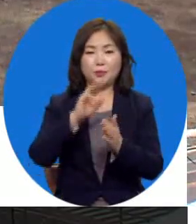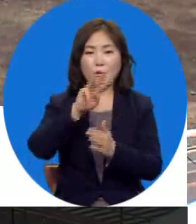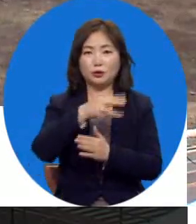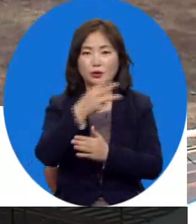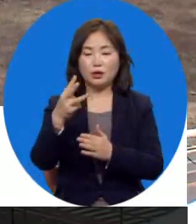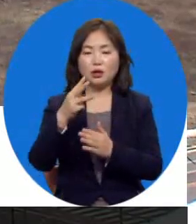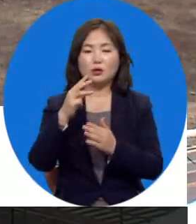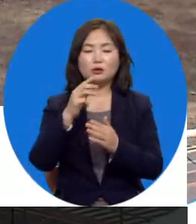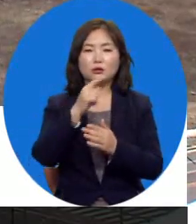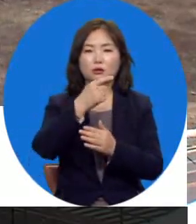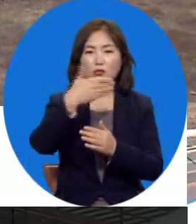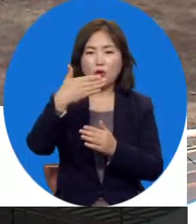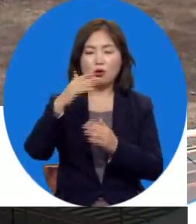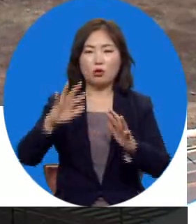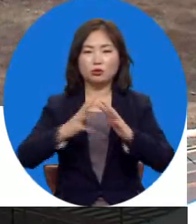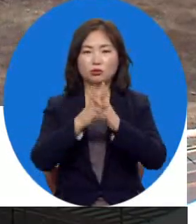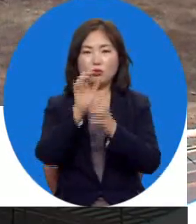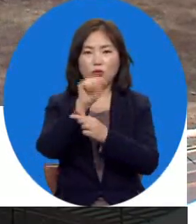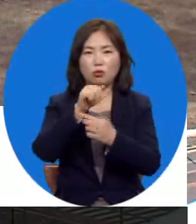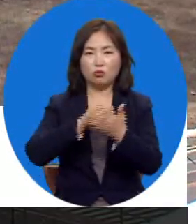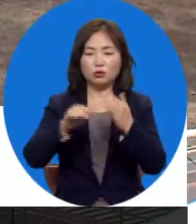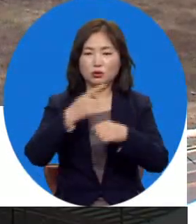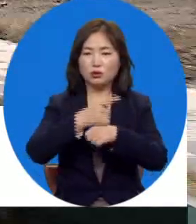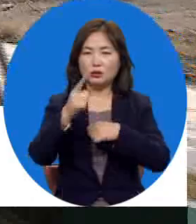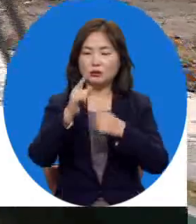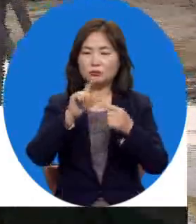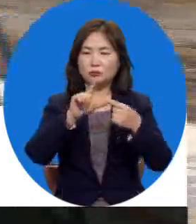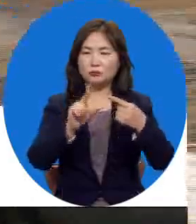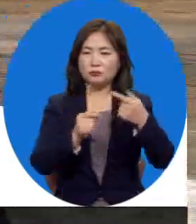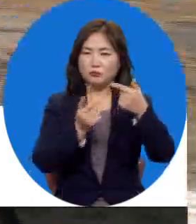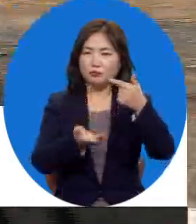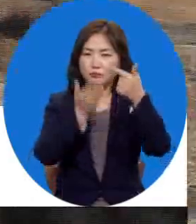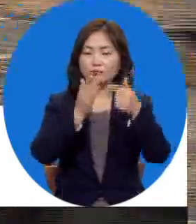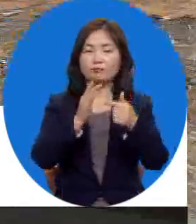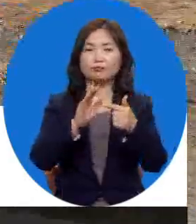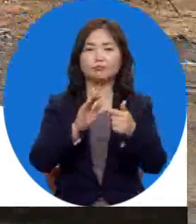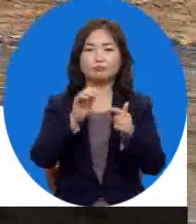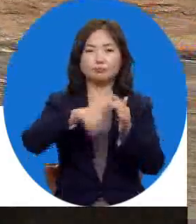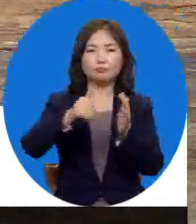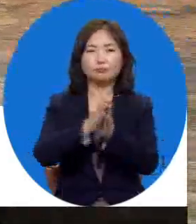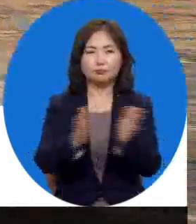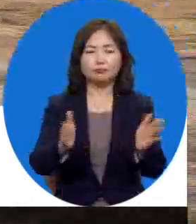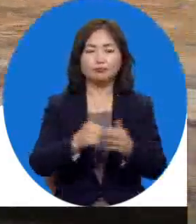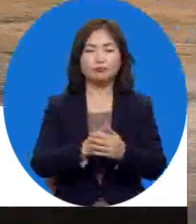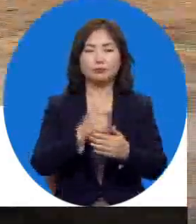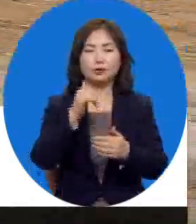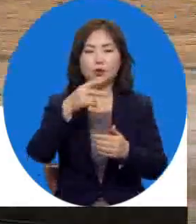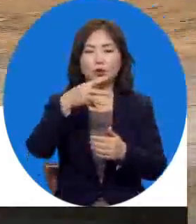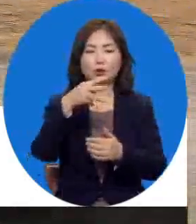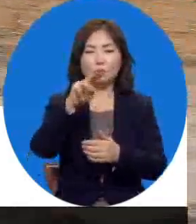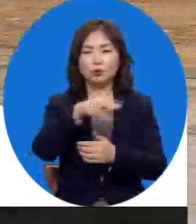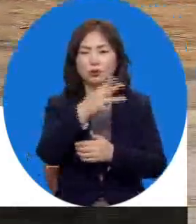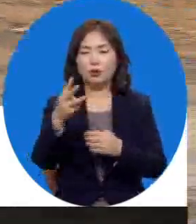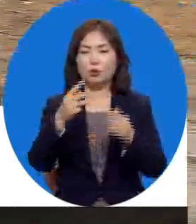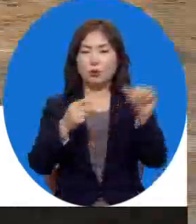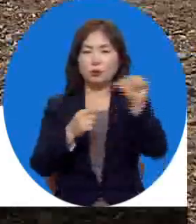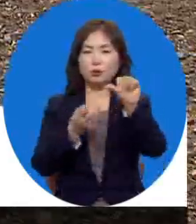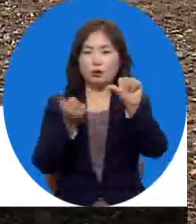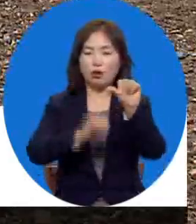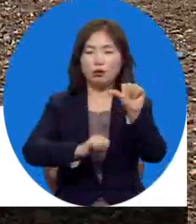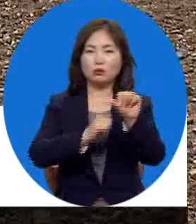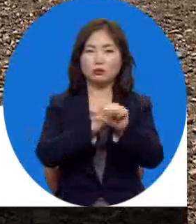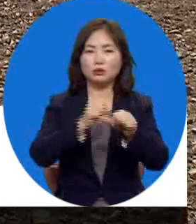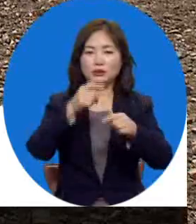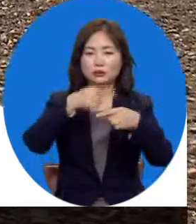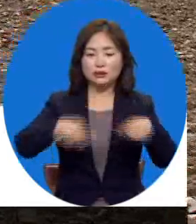롯데는 소방 심의와 건축 허가를 거친 뒤 내년 상반기에 공사를 시작할 예정입니다. 롯데 쇼핑타운은 5천억 원을 들여